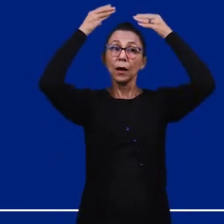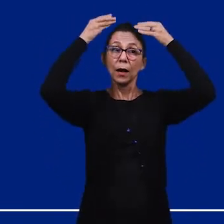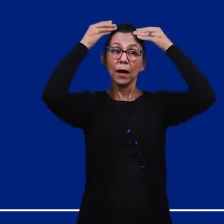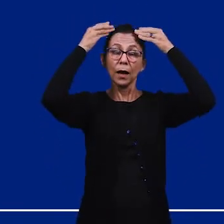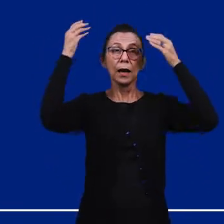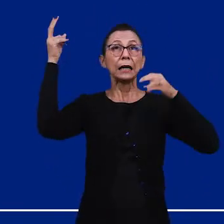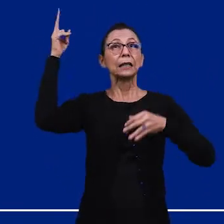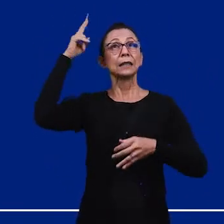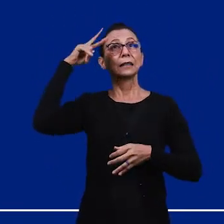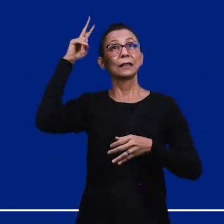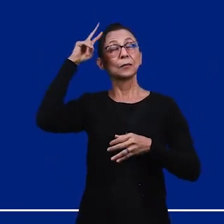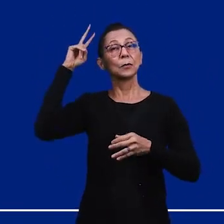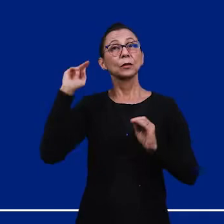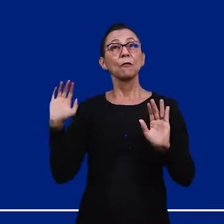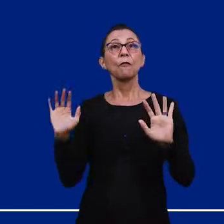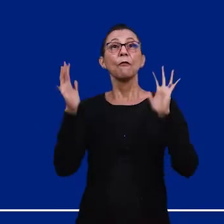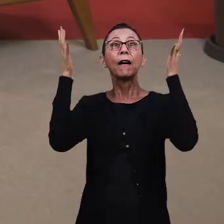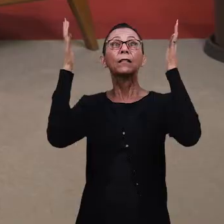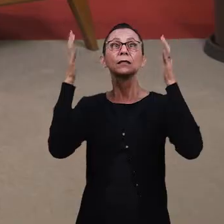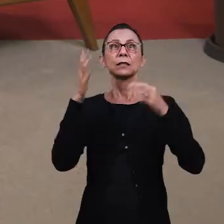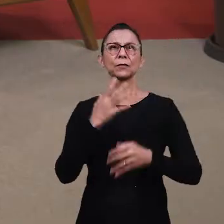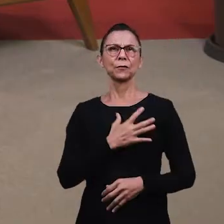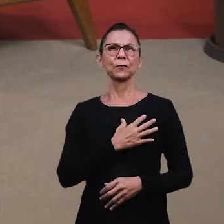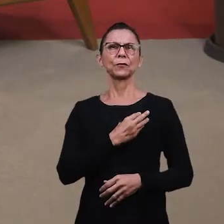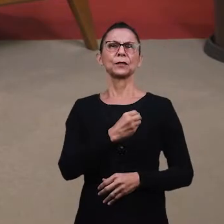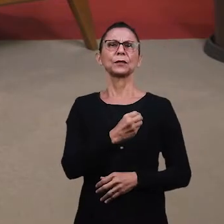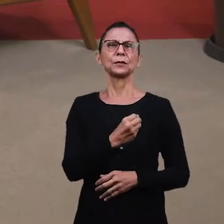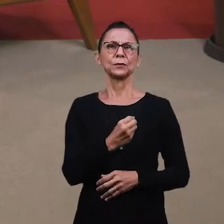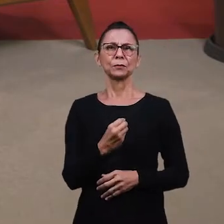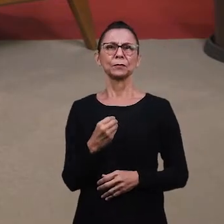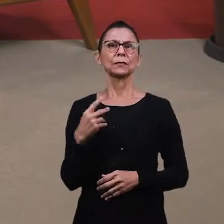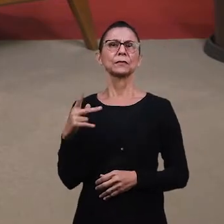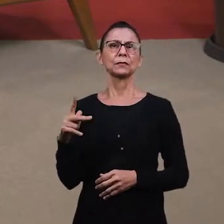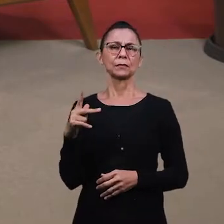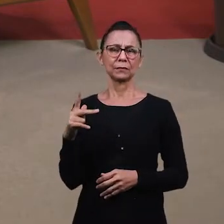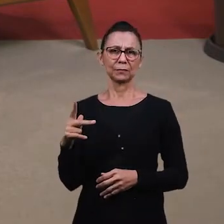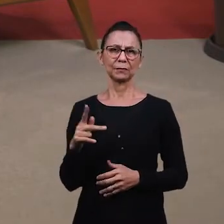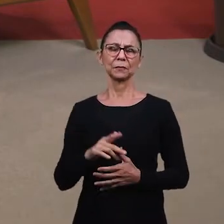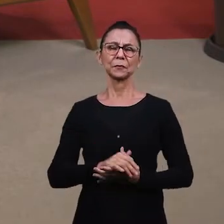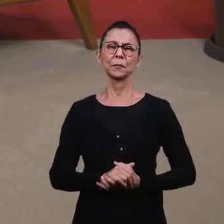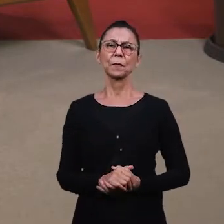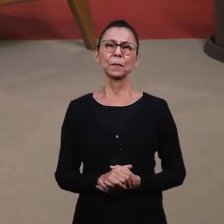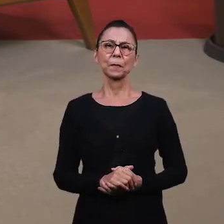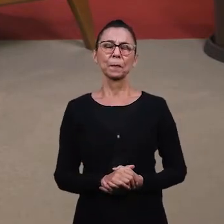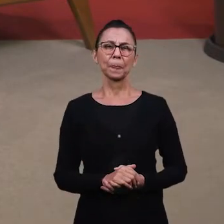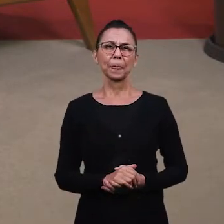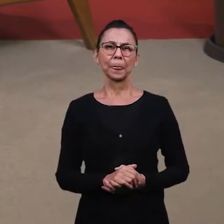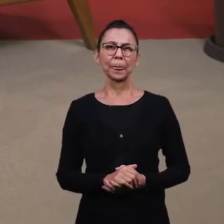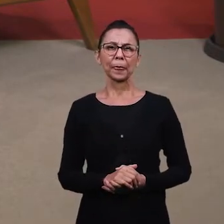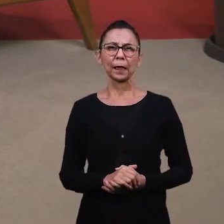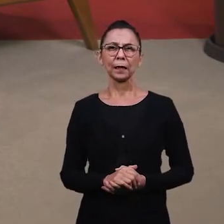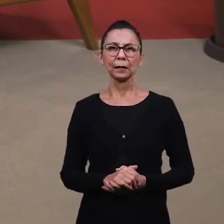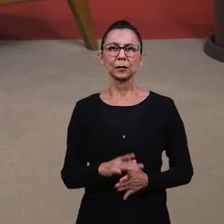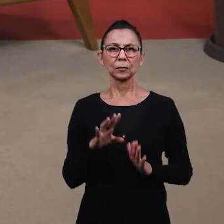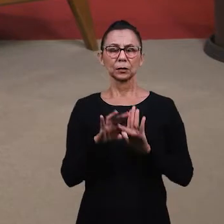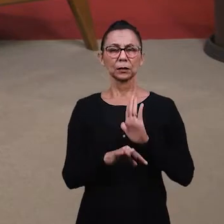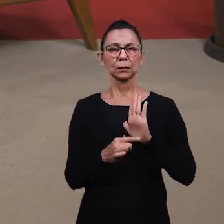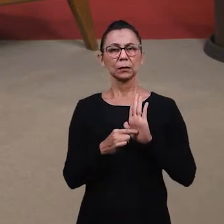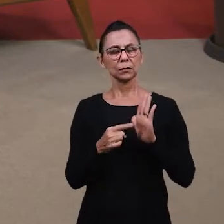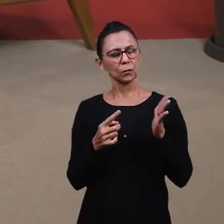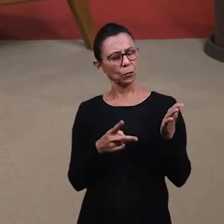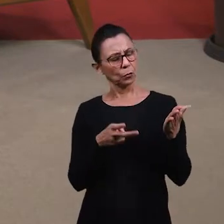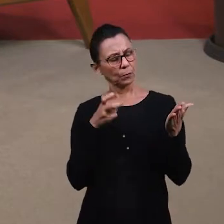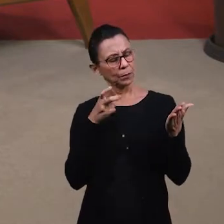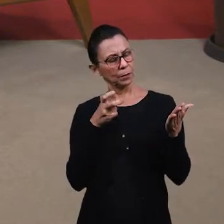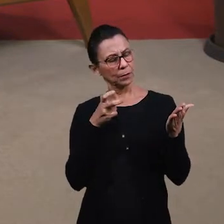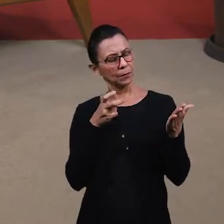où commence, où le Seigneur Jésus commence à parler sur la parabole des noces. Il nous dit, le royaume des cieux est semblable à un certain